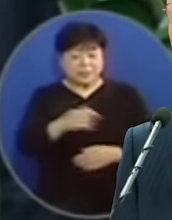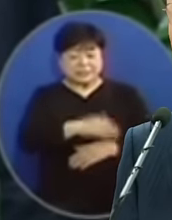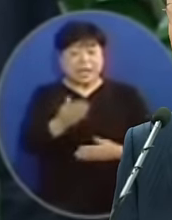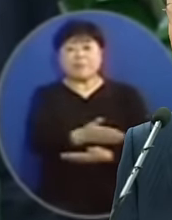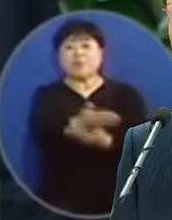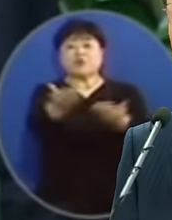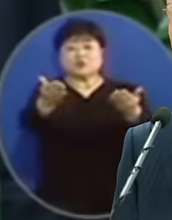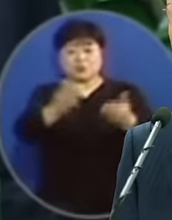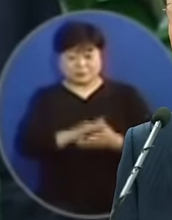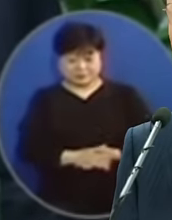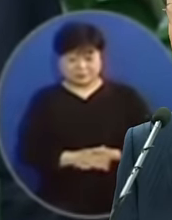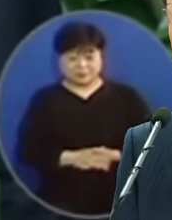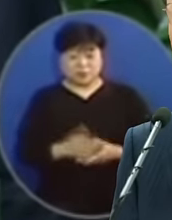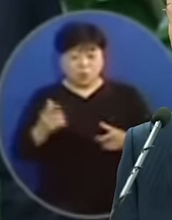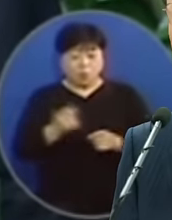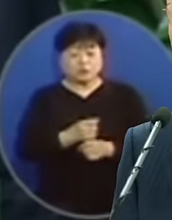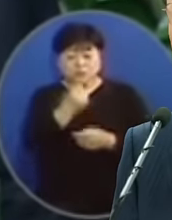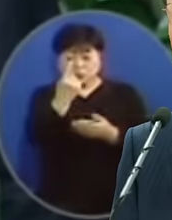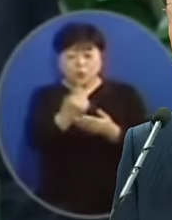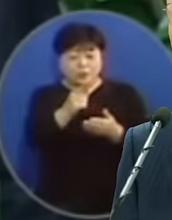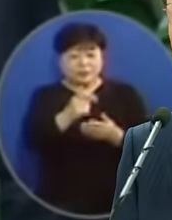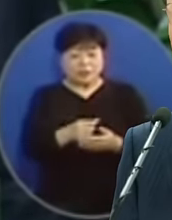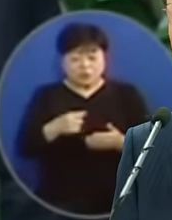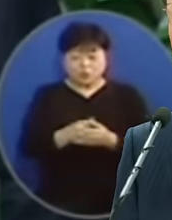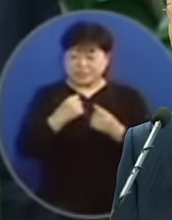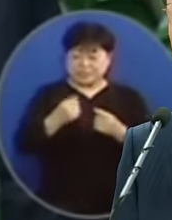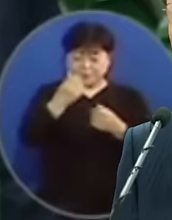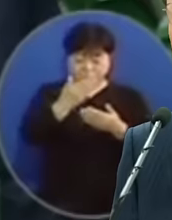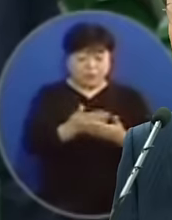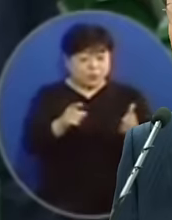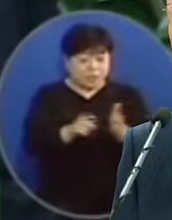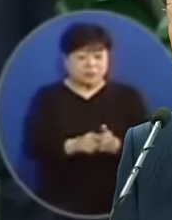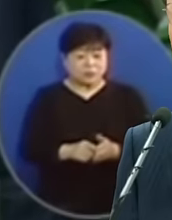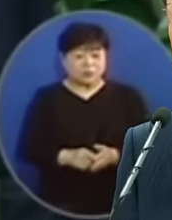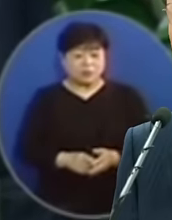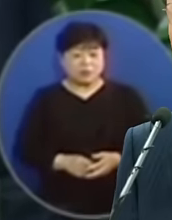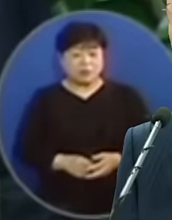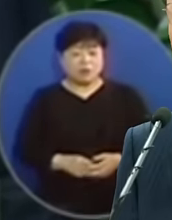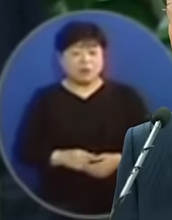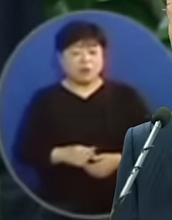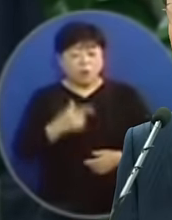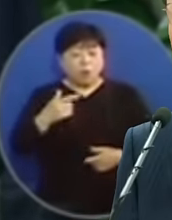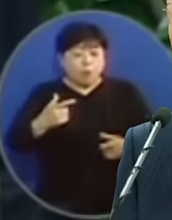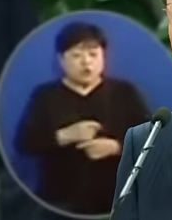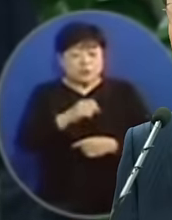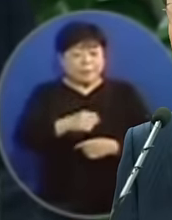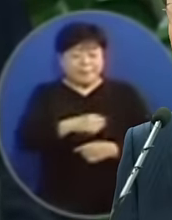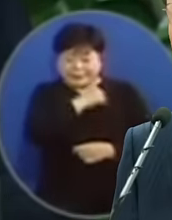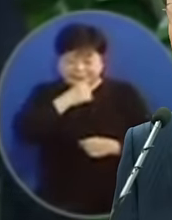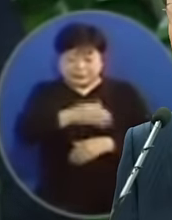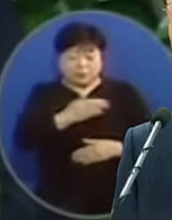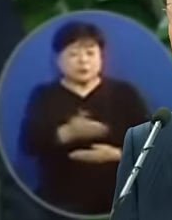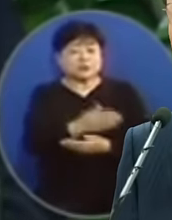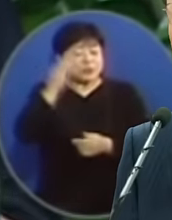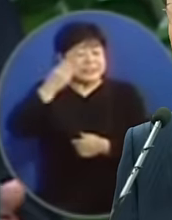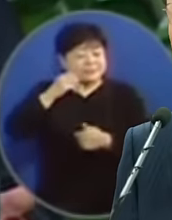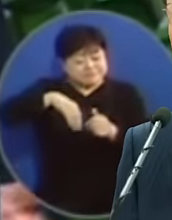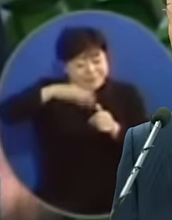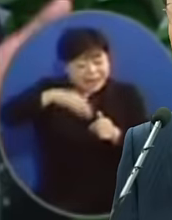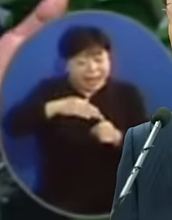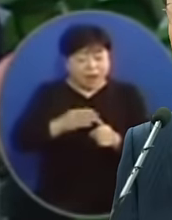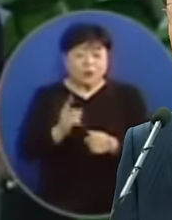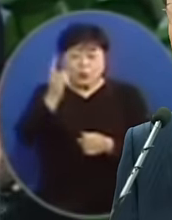베풀어 주신다. 원수가 오면은 용기와 힘을 얻기 위해서 원수 앞에 진수성찬 차려주시고 기름을 발라서